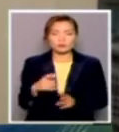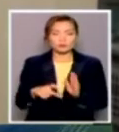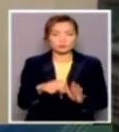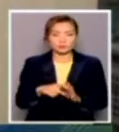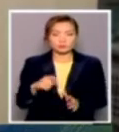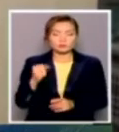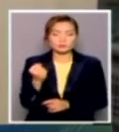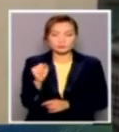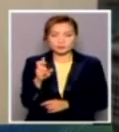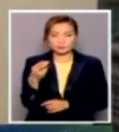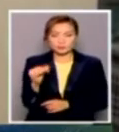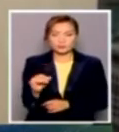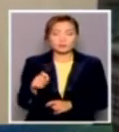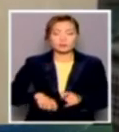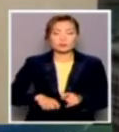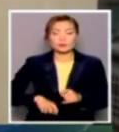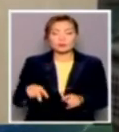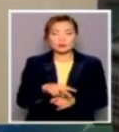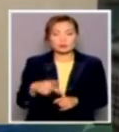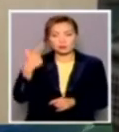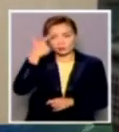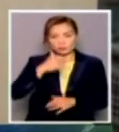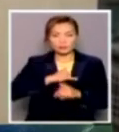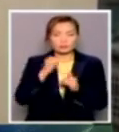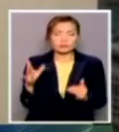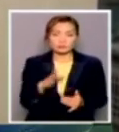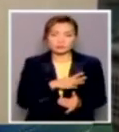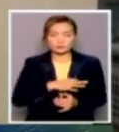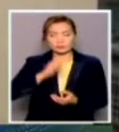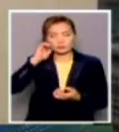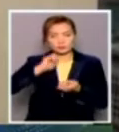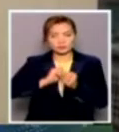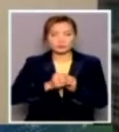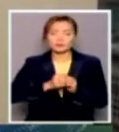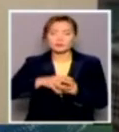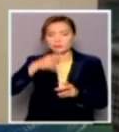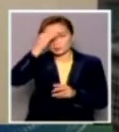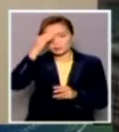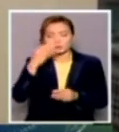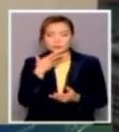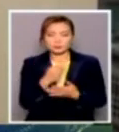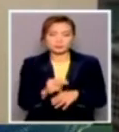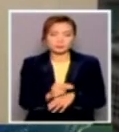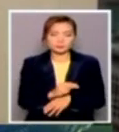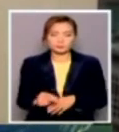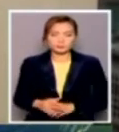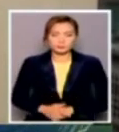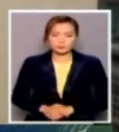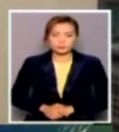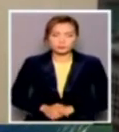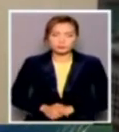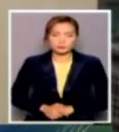слово назидания». Мы проверили свою литературную грамотность, запомнили слова и выражения, имеющие воспитательное